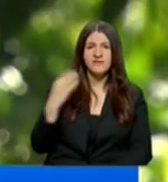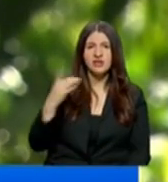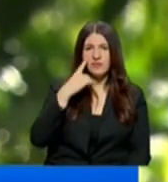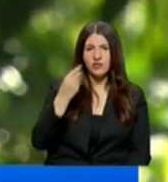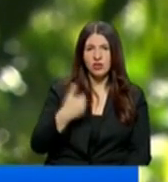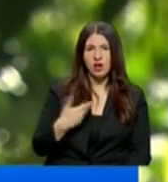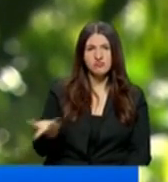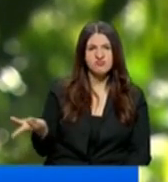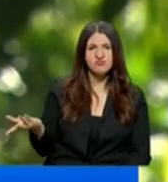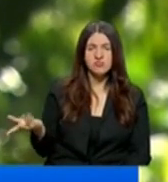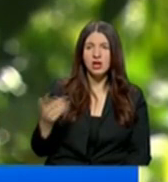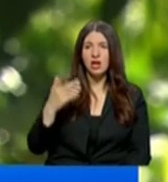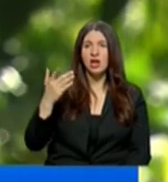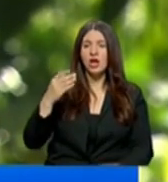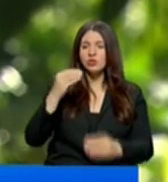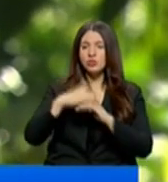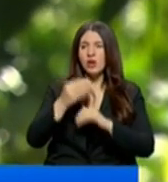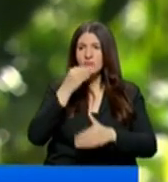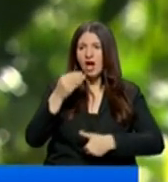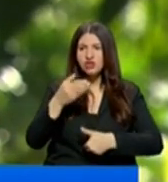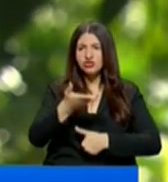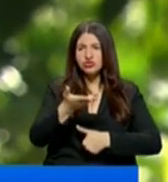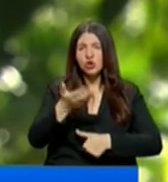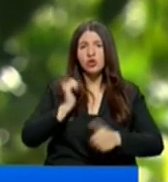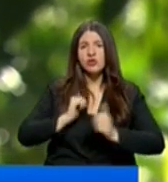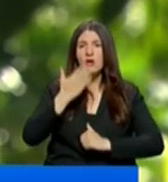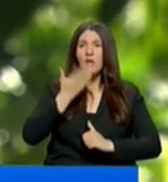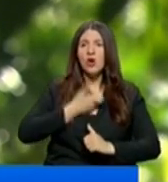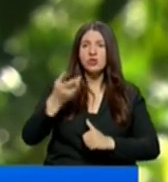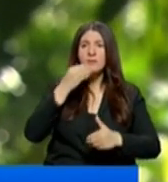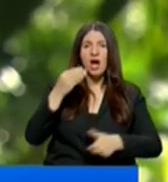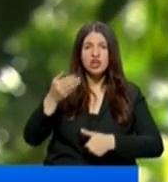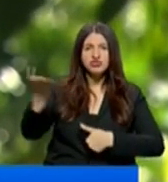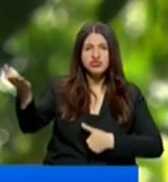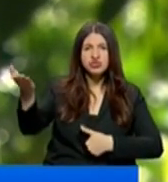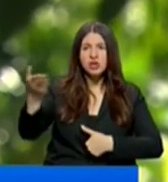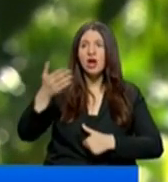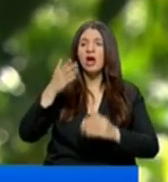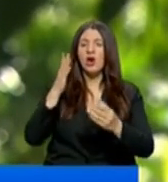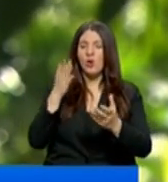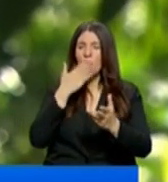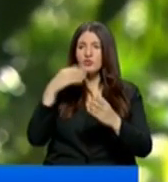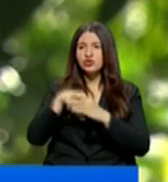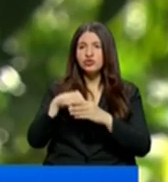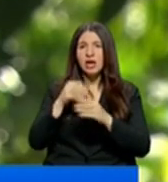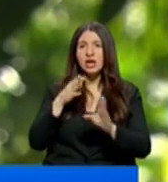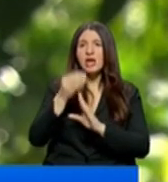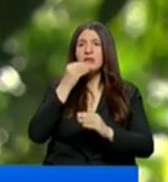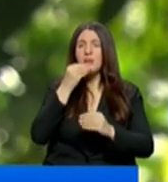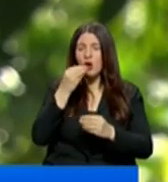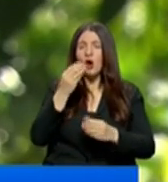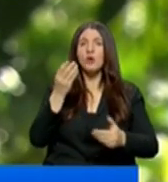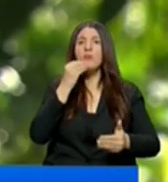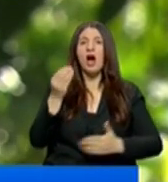devlet olarak ya? Milletin karnı doymuyor. Üniversitedeki öğrencinin karnı doymuyor. Kantinde yemek yiyor, karnı doymuyor.